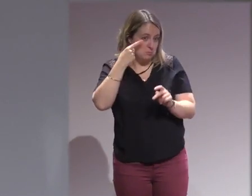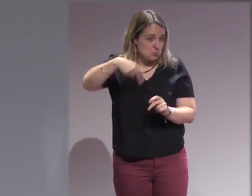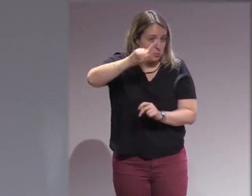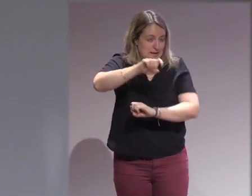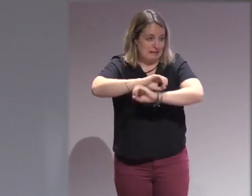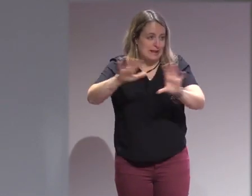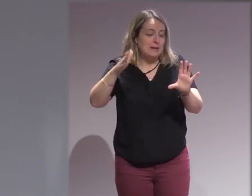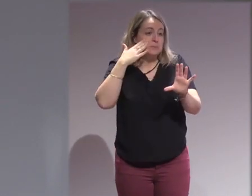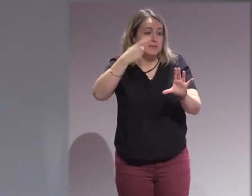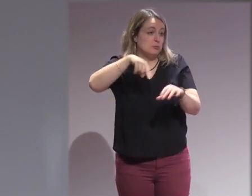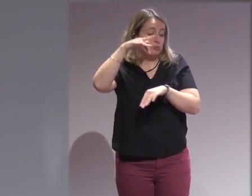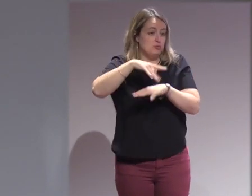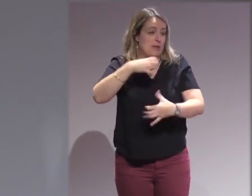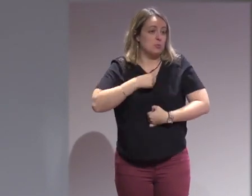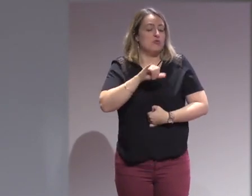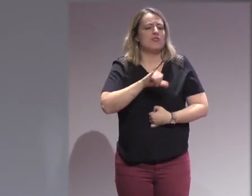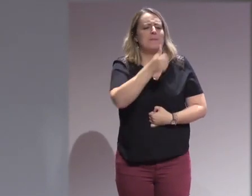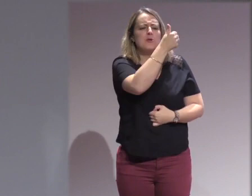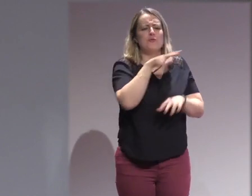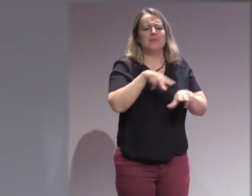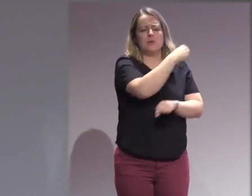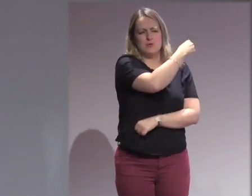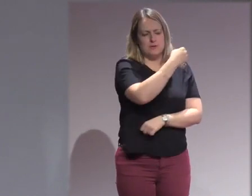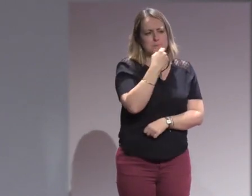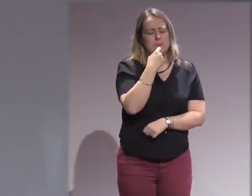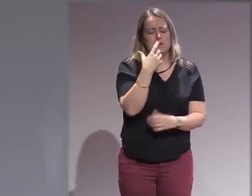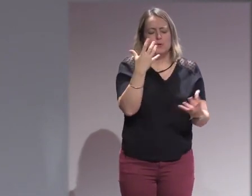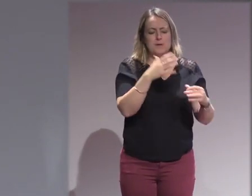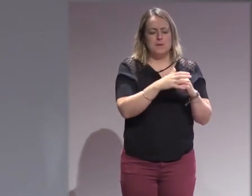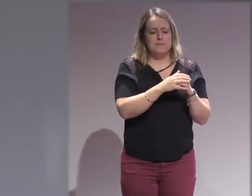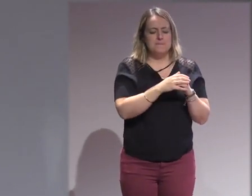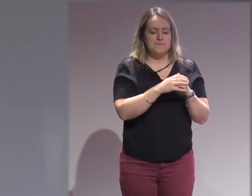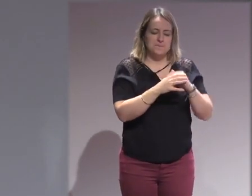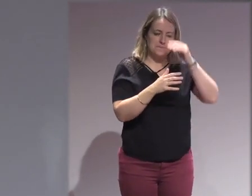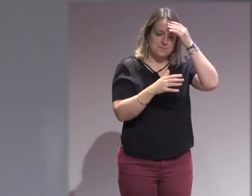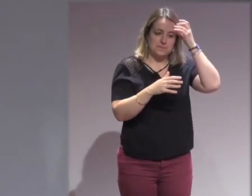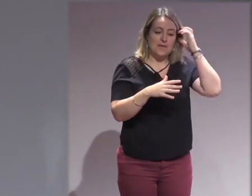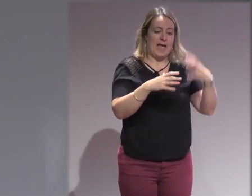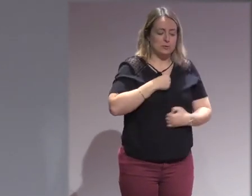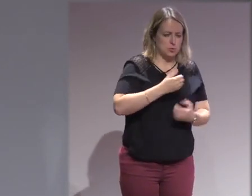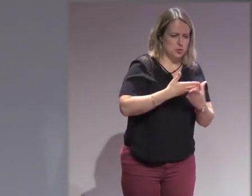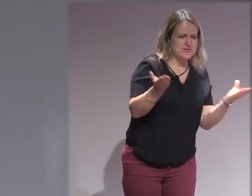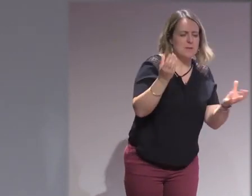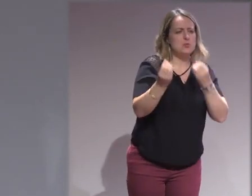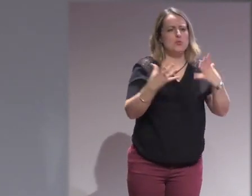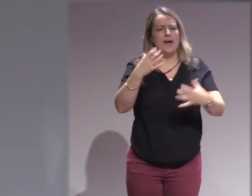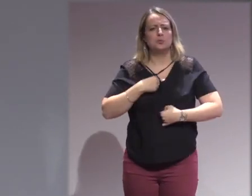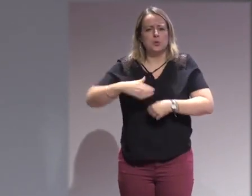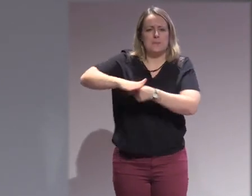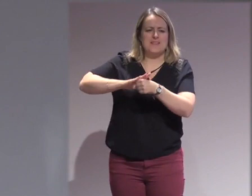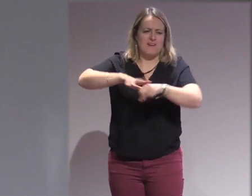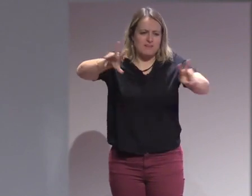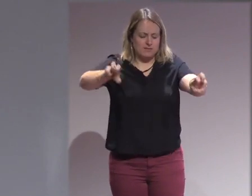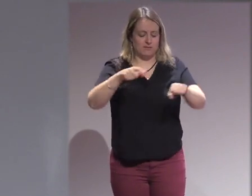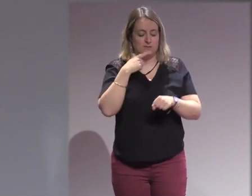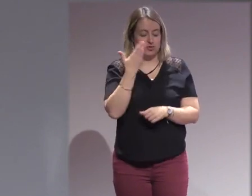n'êtes pas du monde de l'adoption. Là, dans une des vidéos, à un moment donné, se pose la question « adoption simple ?» ou adoption plénière. Et en